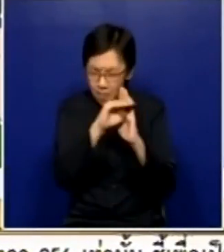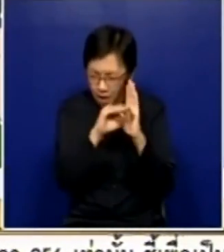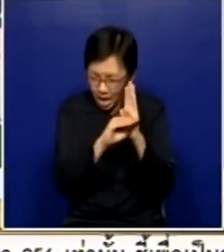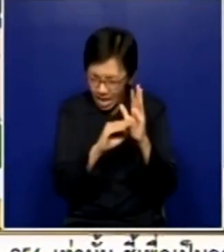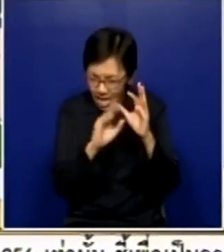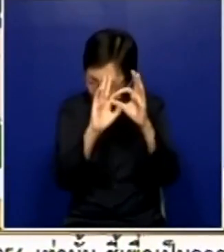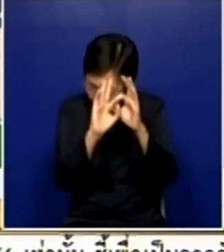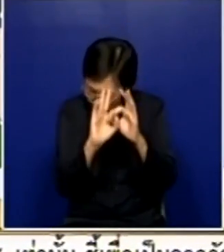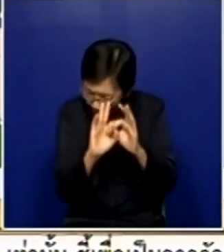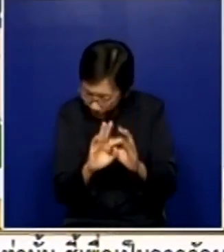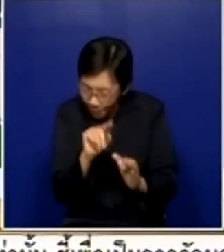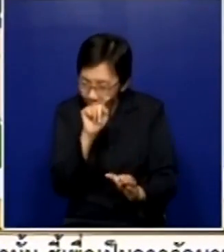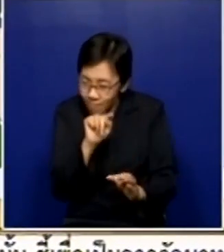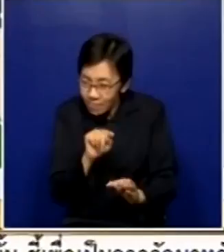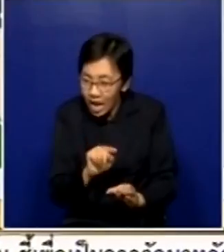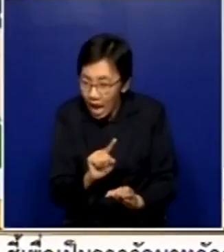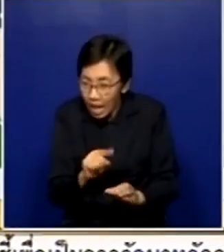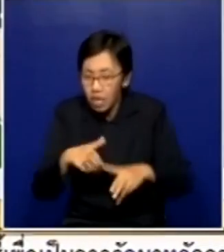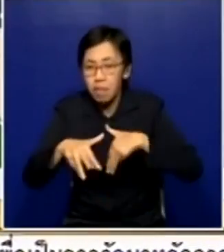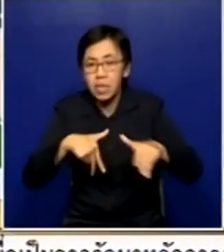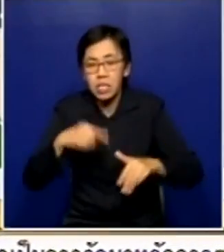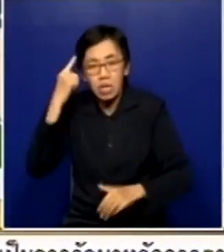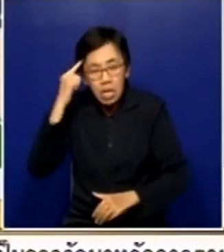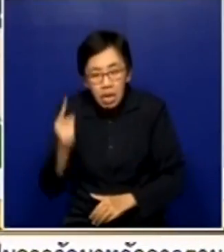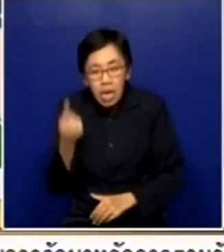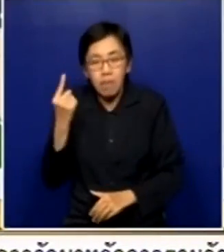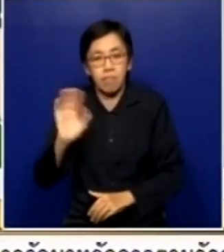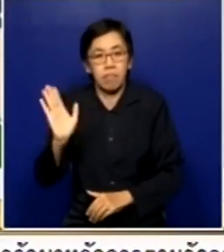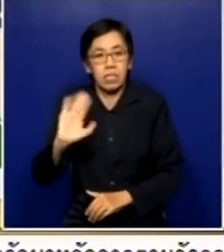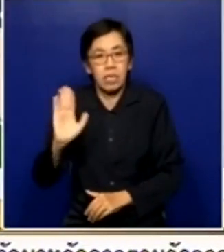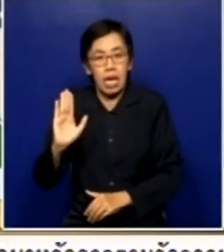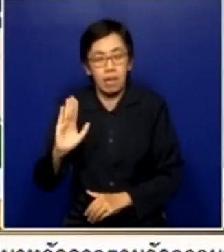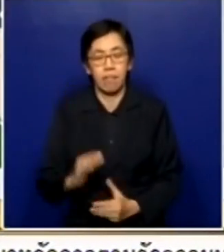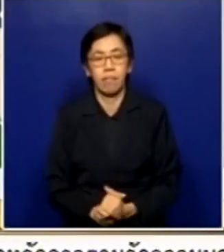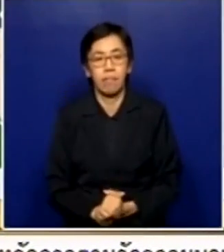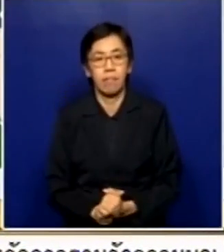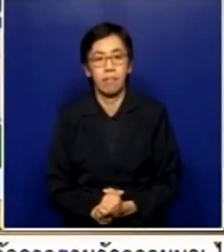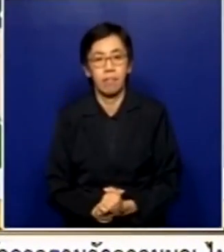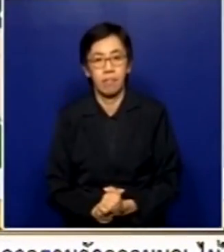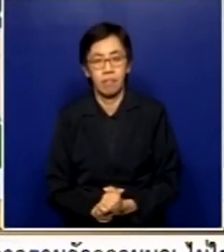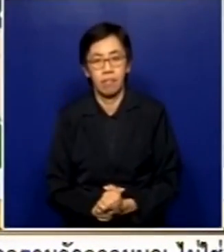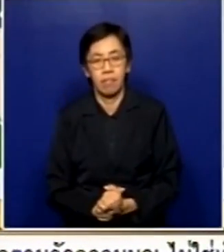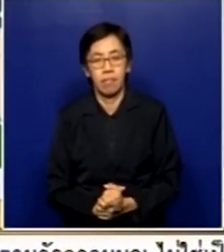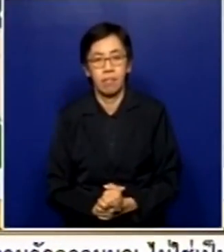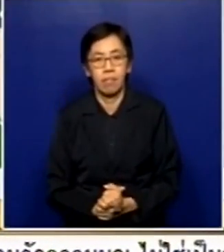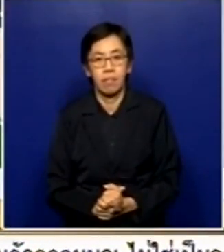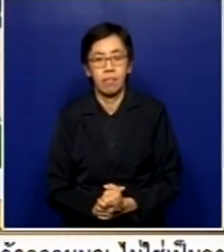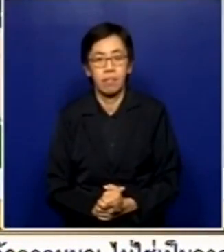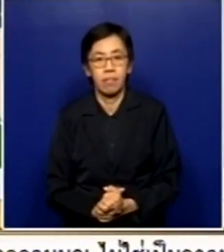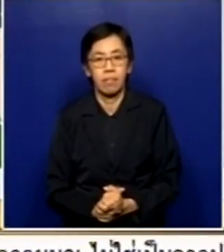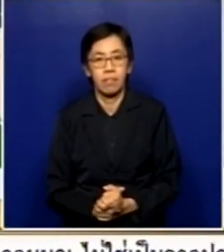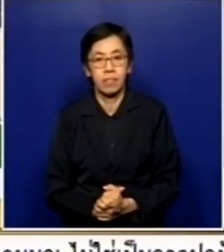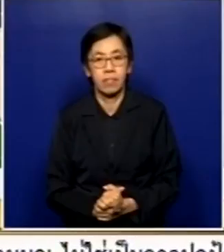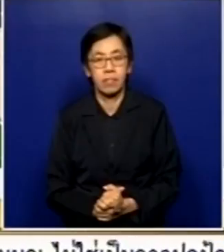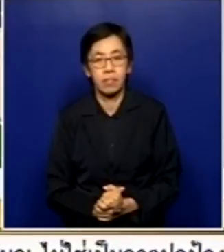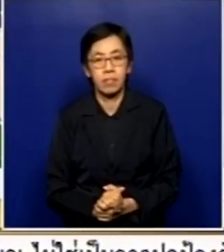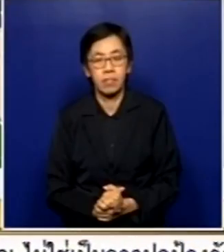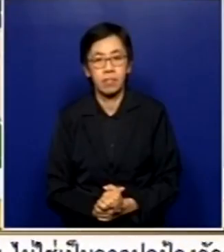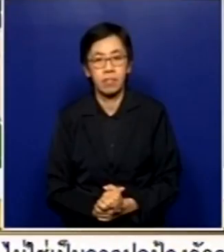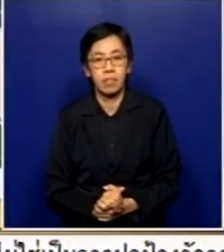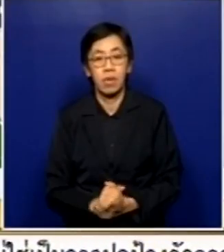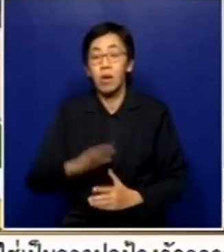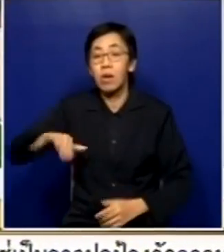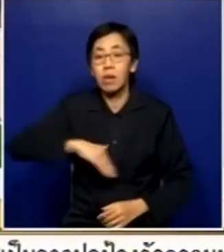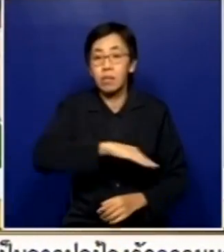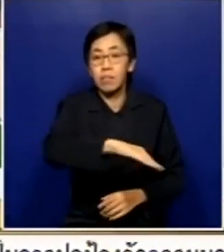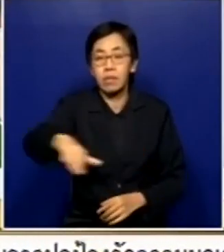เซ็งไม่ได้มาจากประชาชนเป็นตัวกำหนดจากนั้นพวก